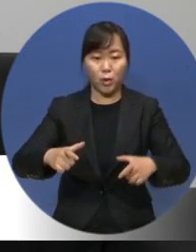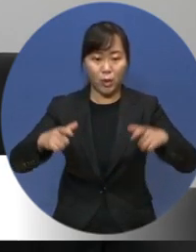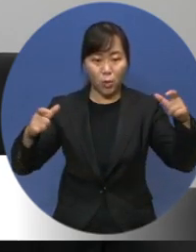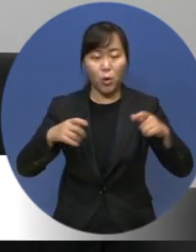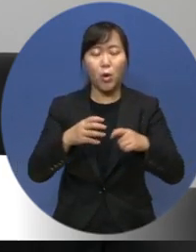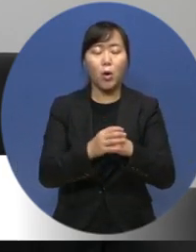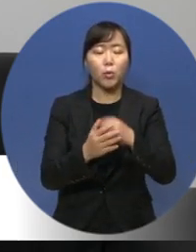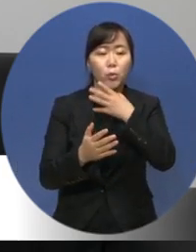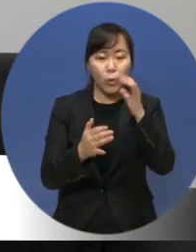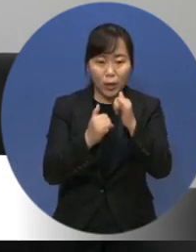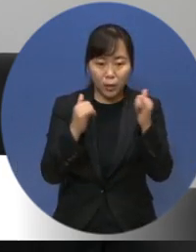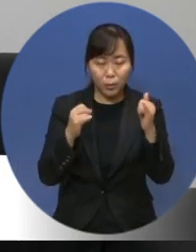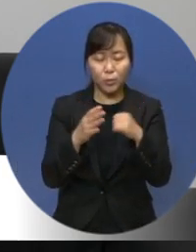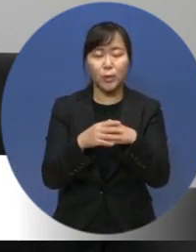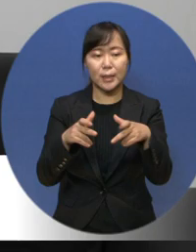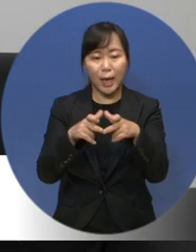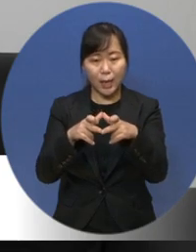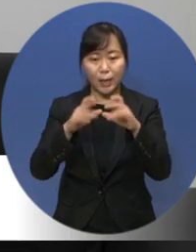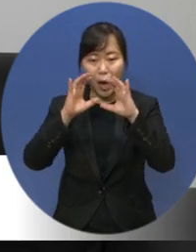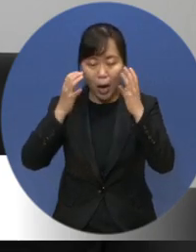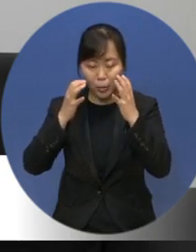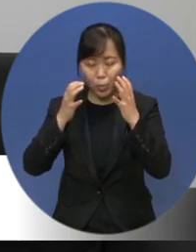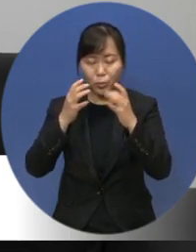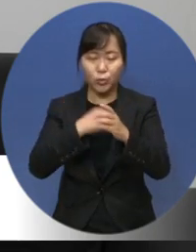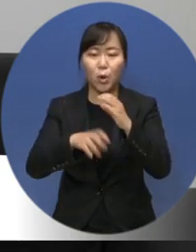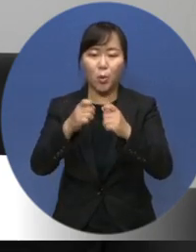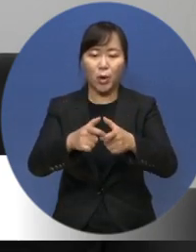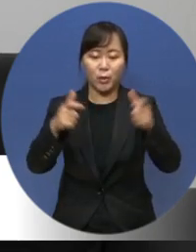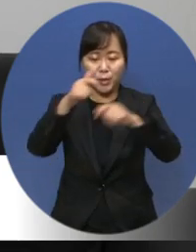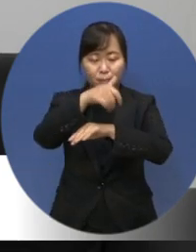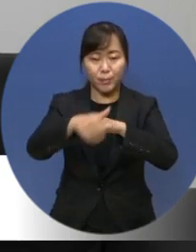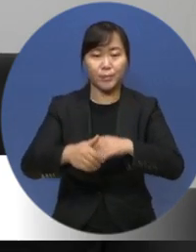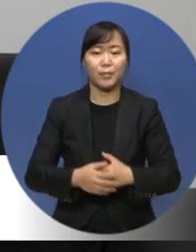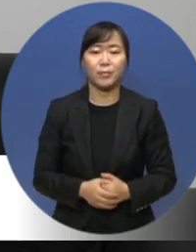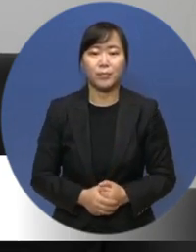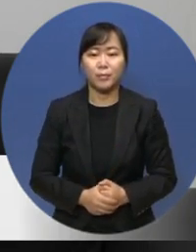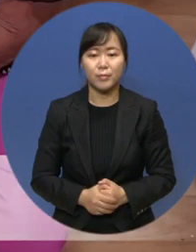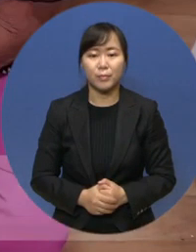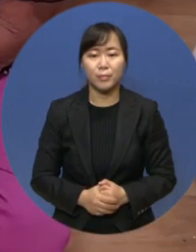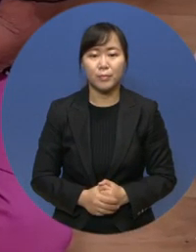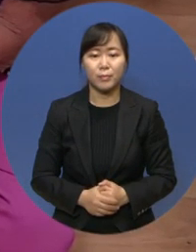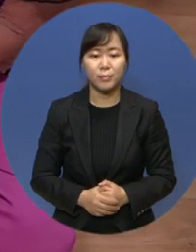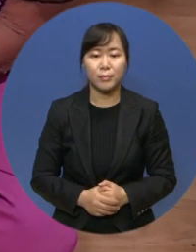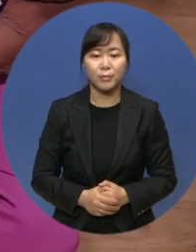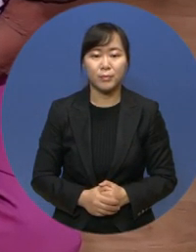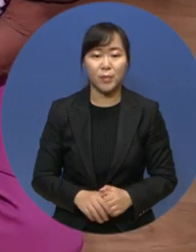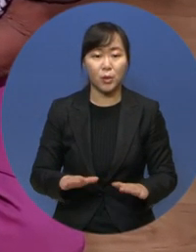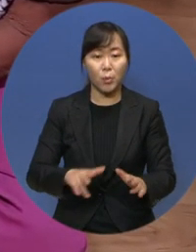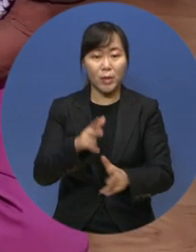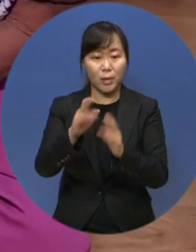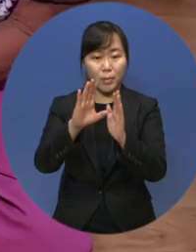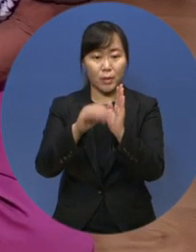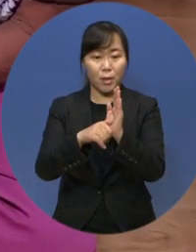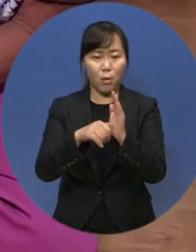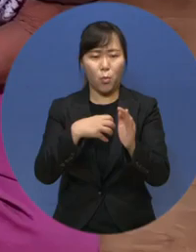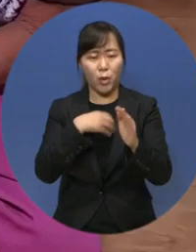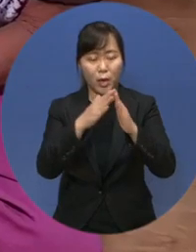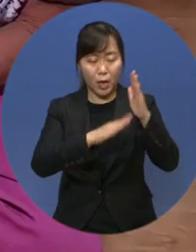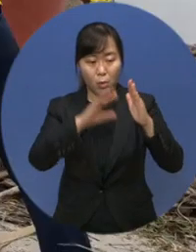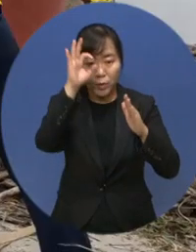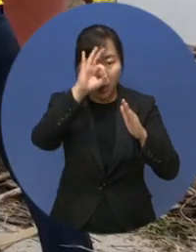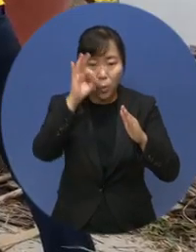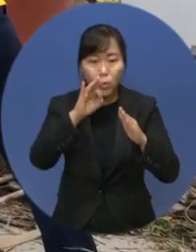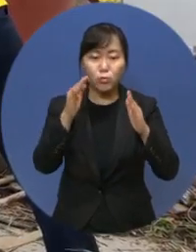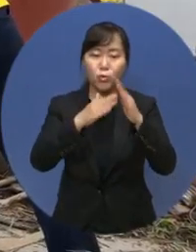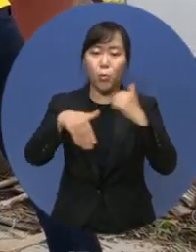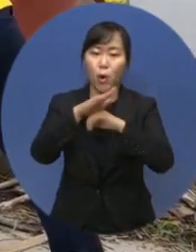노인을 비롯한 장애인 아동 등으로 확대할 예정입니다 이번 사업에서는 위기가 고 발굴